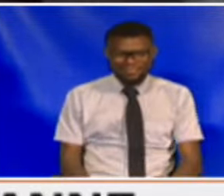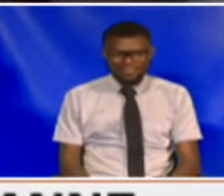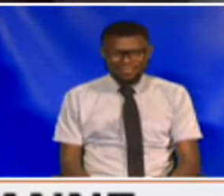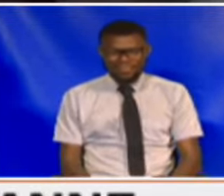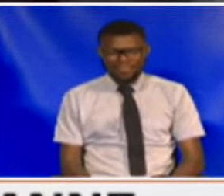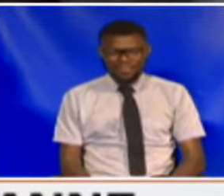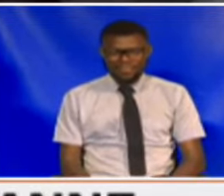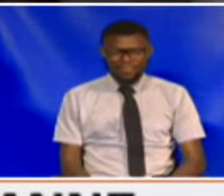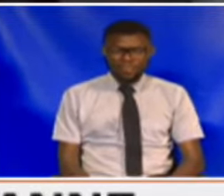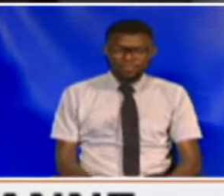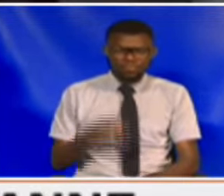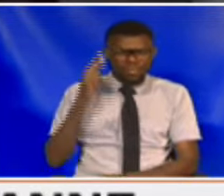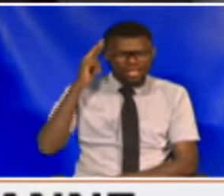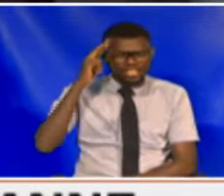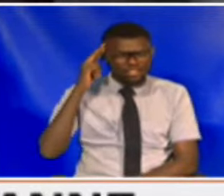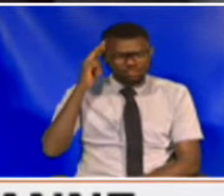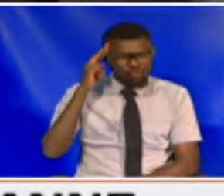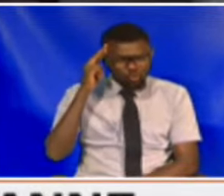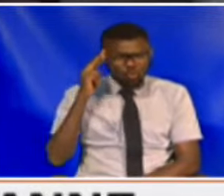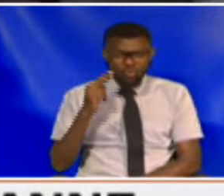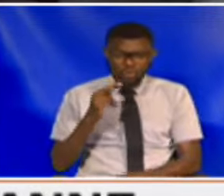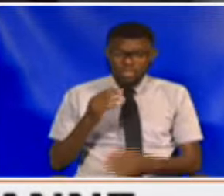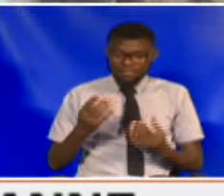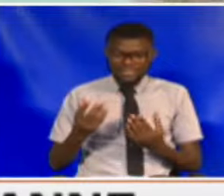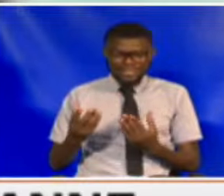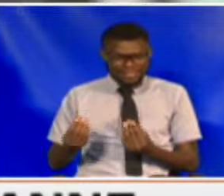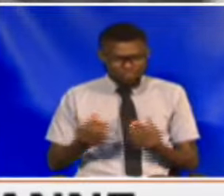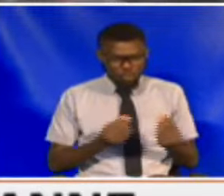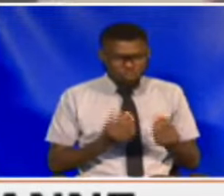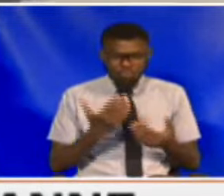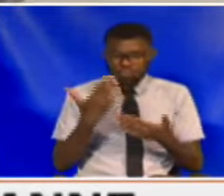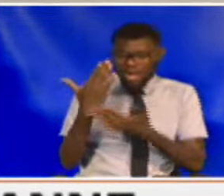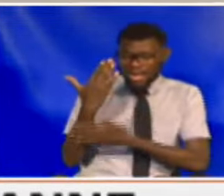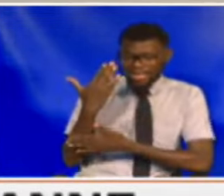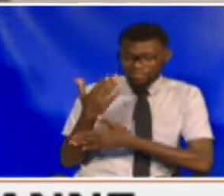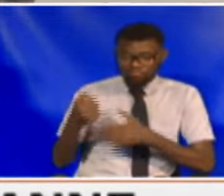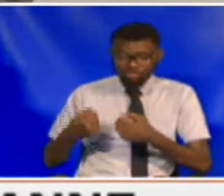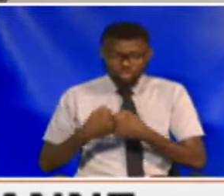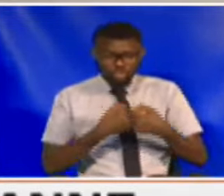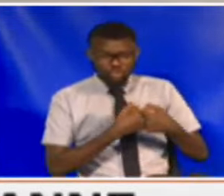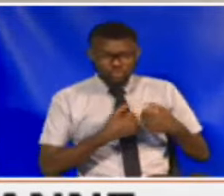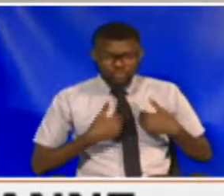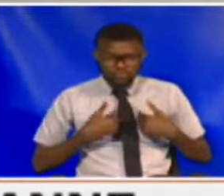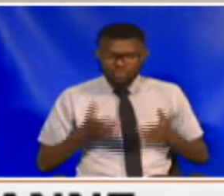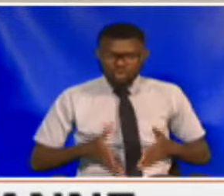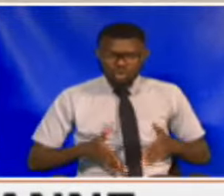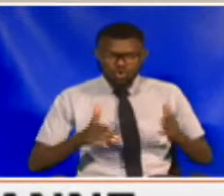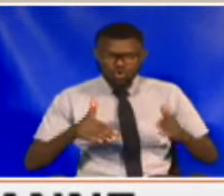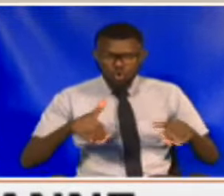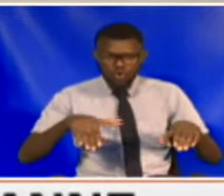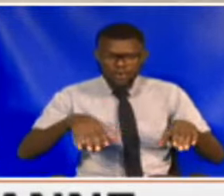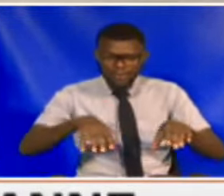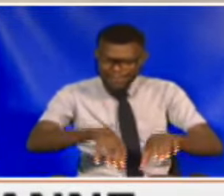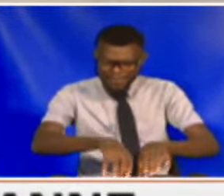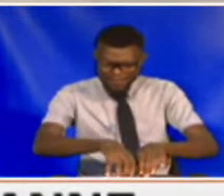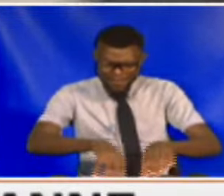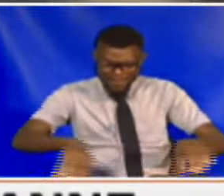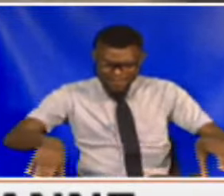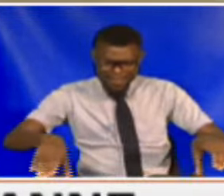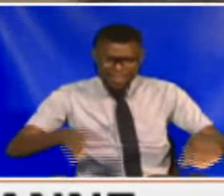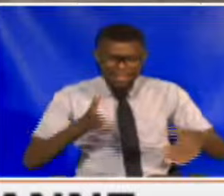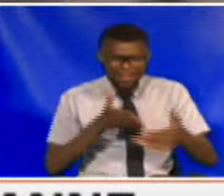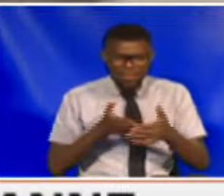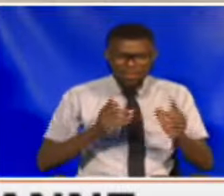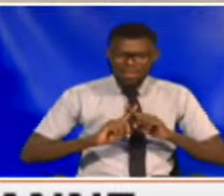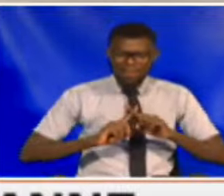The reason is simple. Our country is at a crossroads. Vizuizi vya barabarani vikiwemo vile vya barabara ya bunge